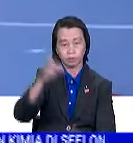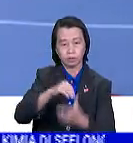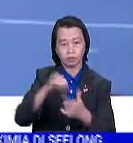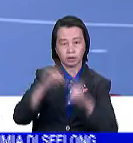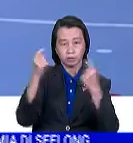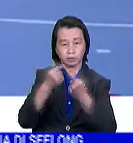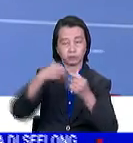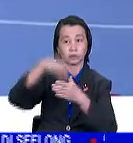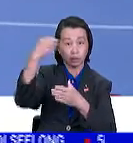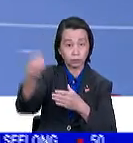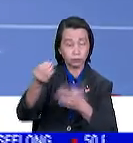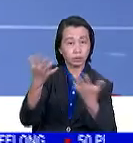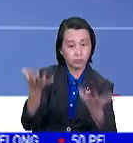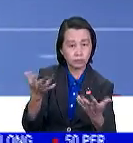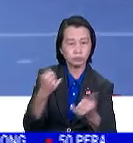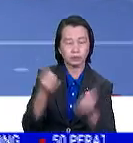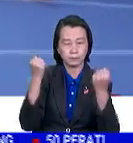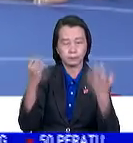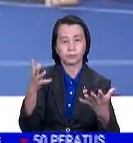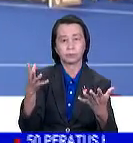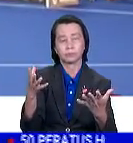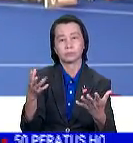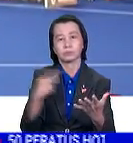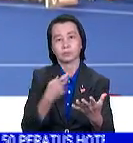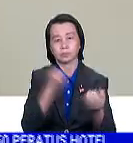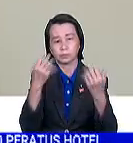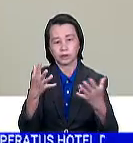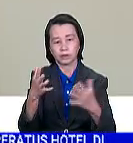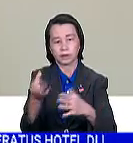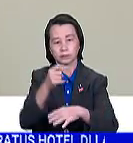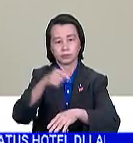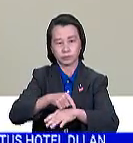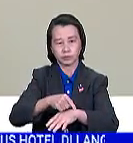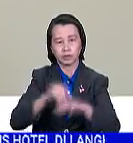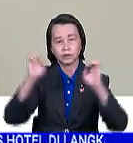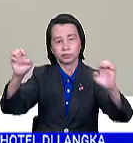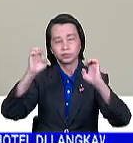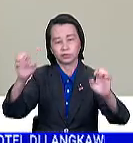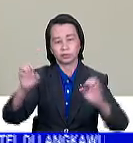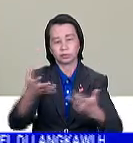team shape. Kita banyak spend time di gym, kita buat